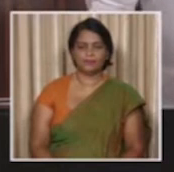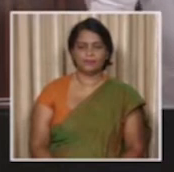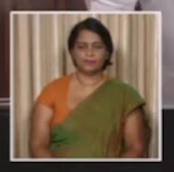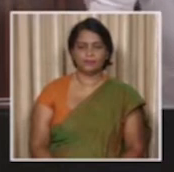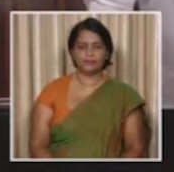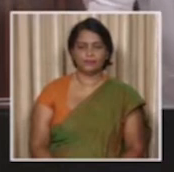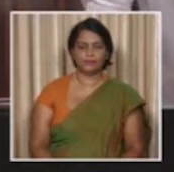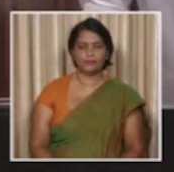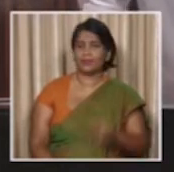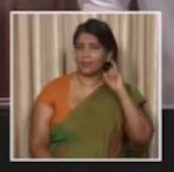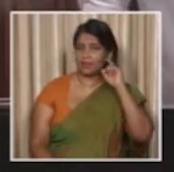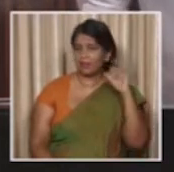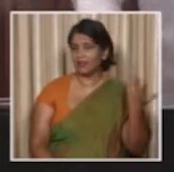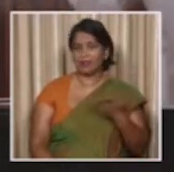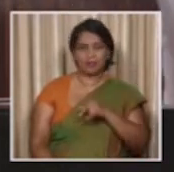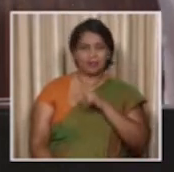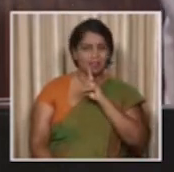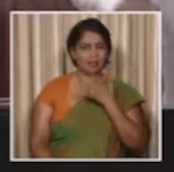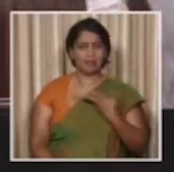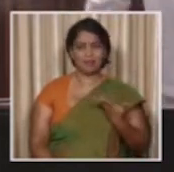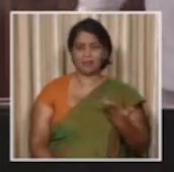अहन मत कथा कांड अहन